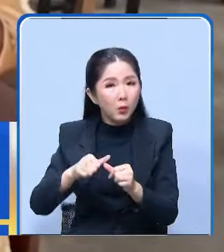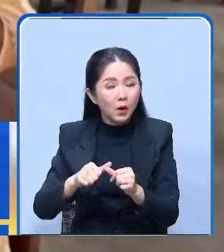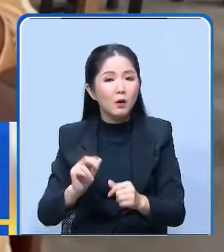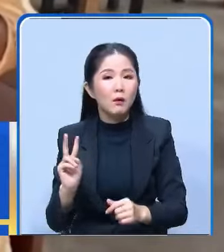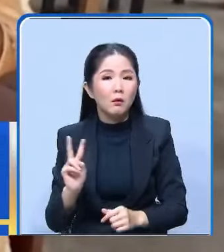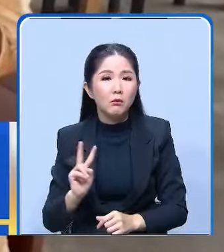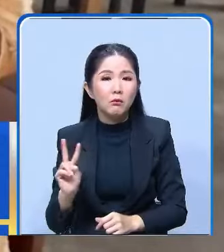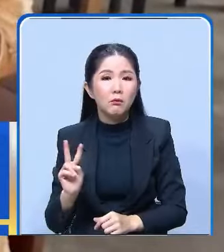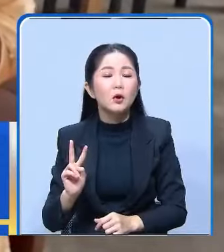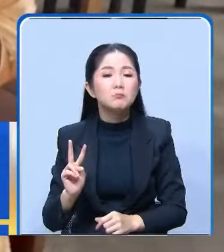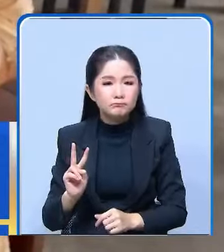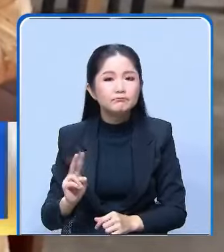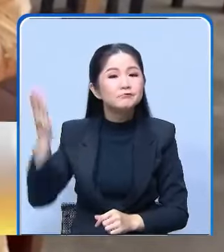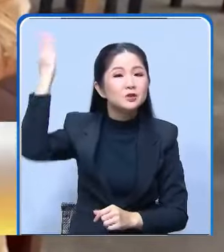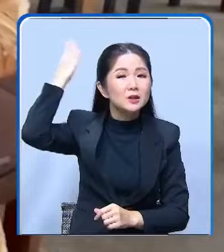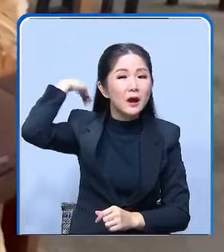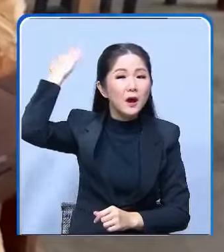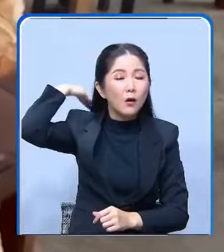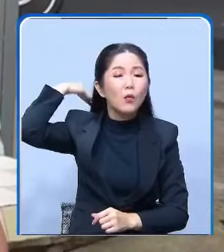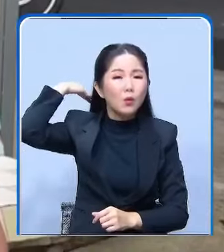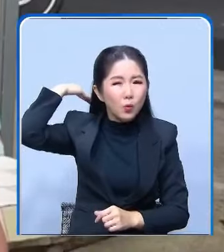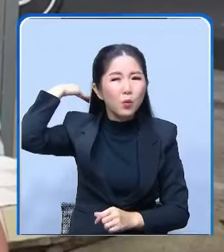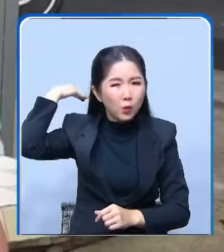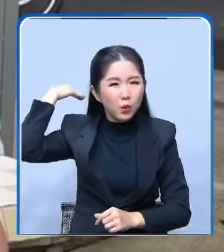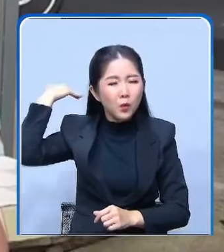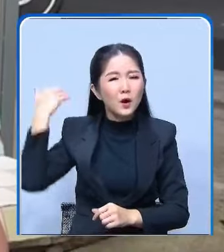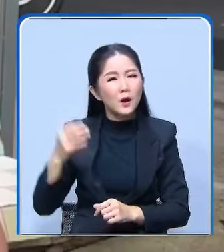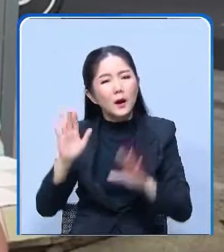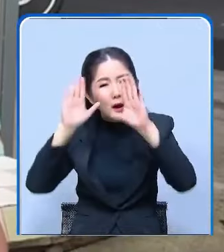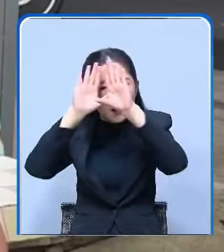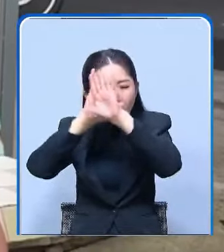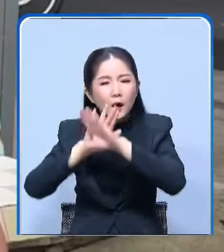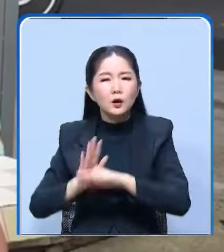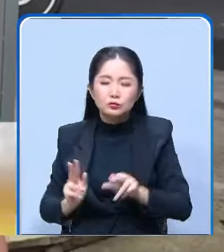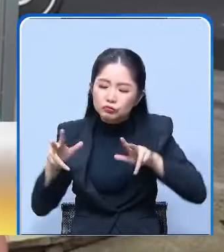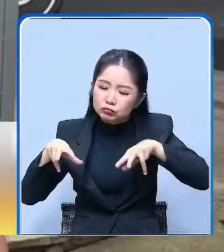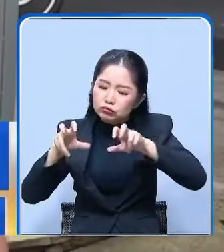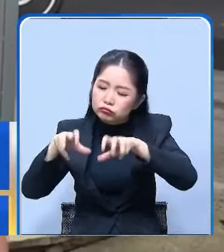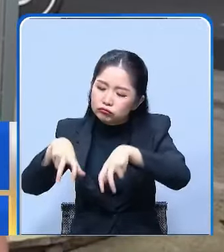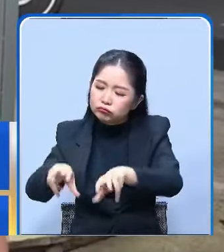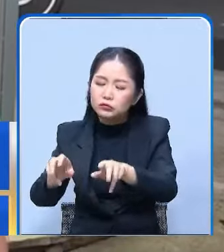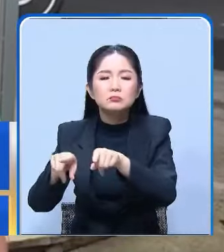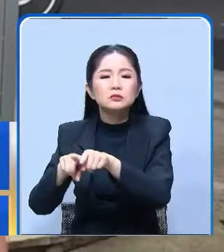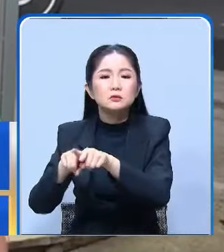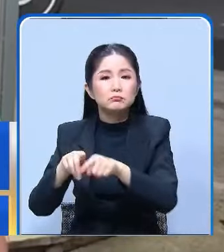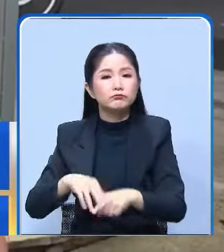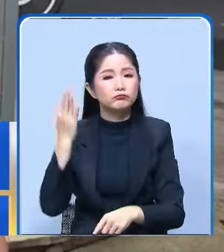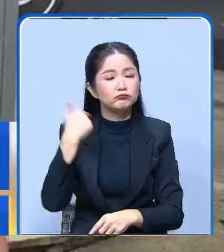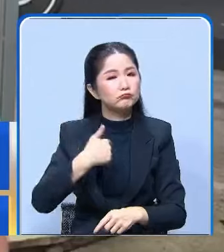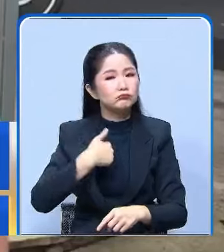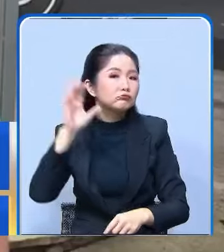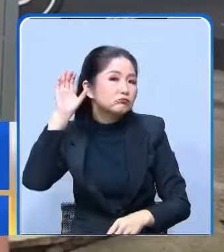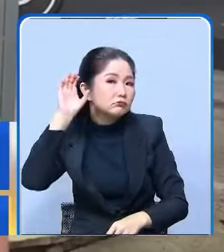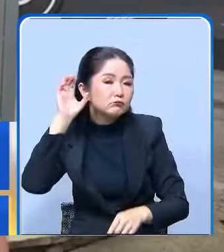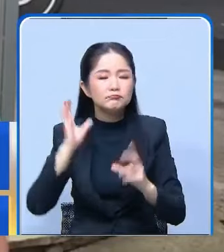เดินหน้าช่วยเหลือคนค่ะ ไอเราเองก็ยิ่งไม่ชอบร่างทรงเราก็ไม่สนไม่ศรัทธาแต่